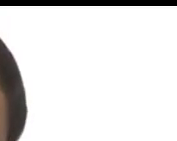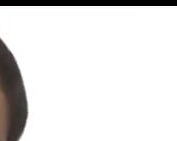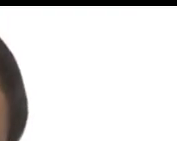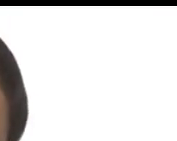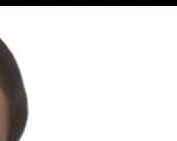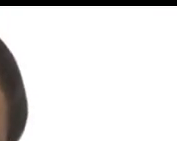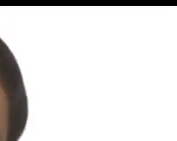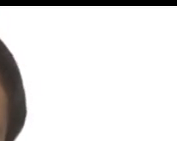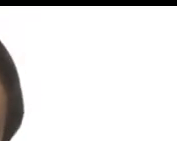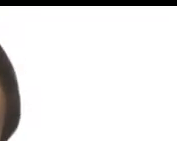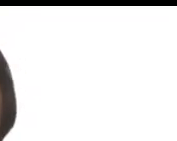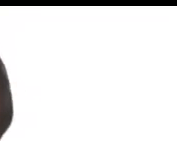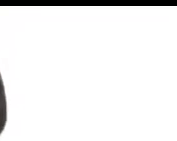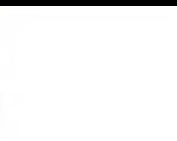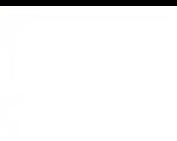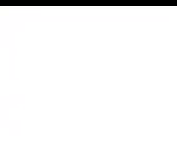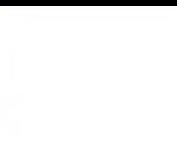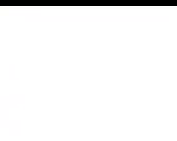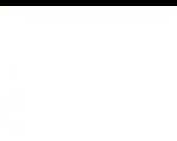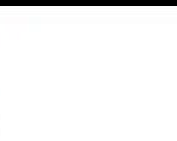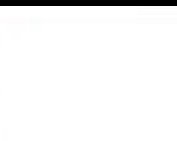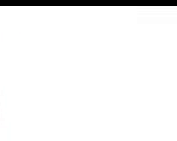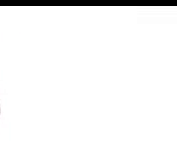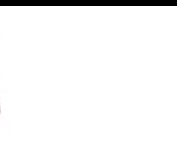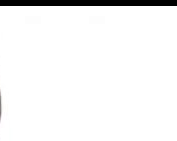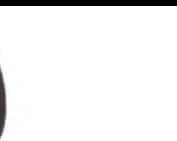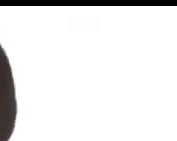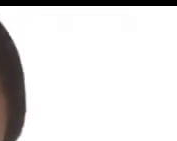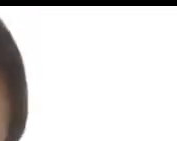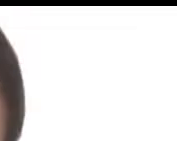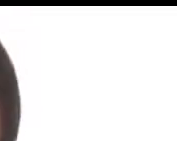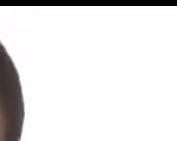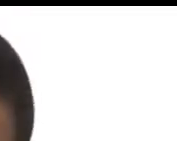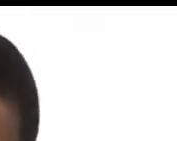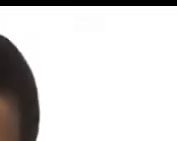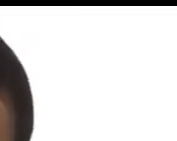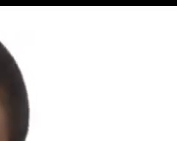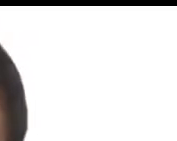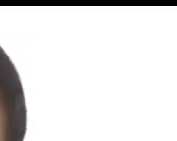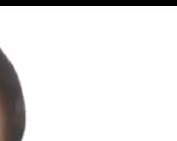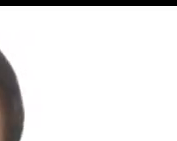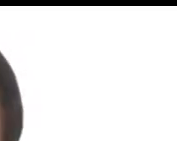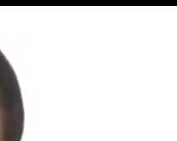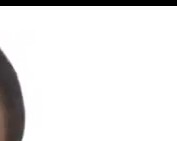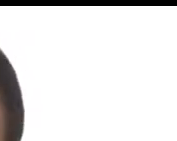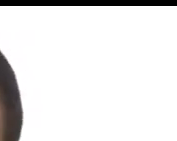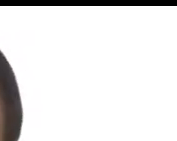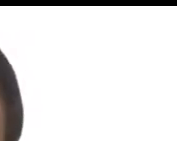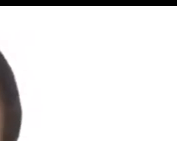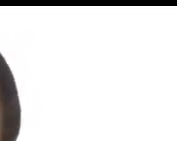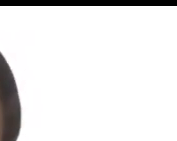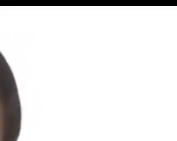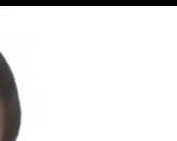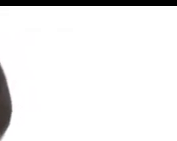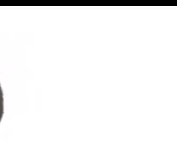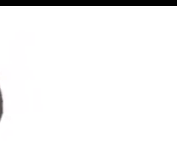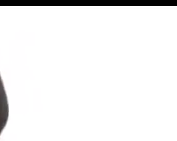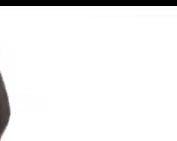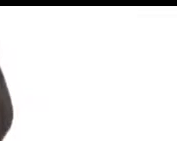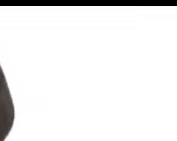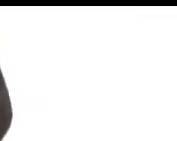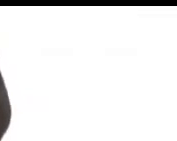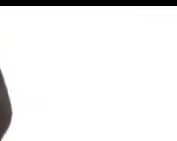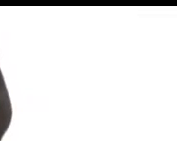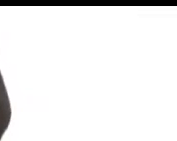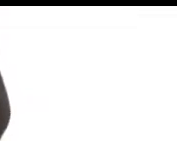Mungkin saya akan coba tanggapi secara umum dulu jadi Bapak Ibu yang sekalian dari informasi perkembangan yang tadi